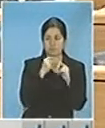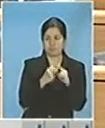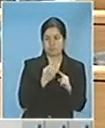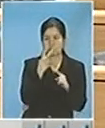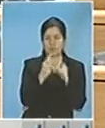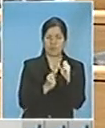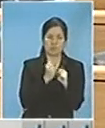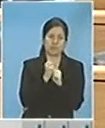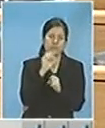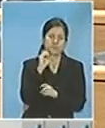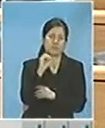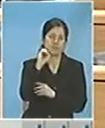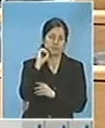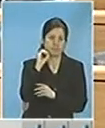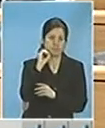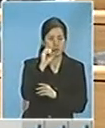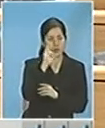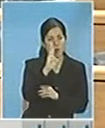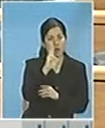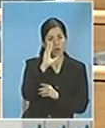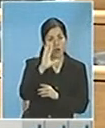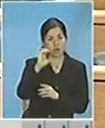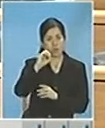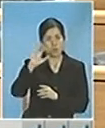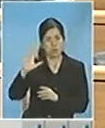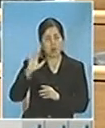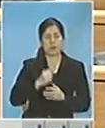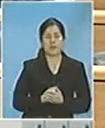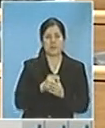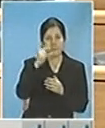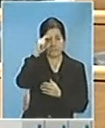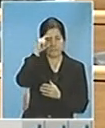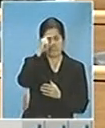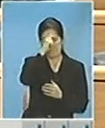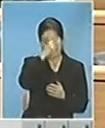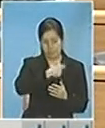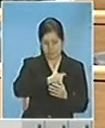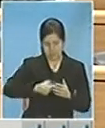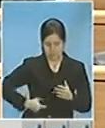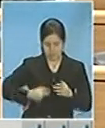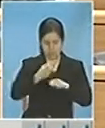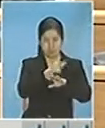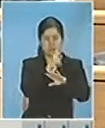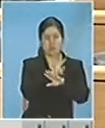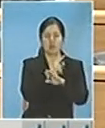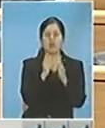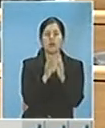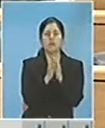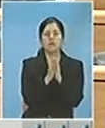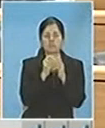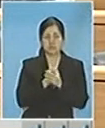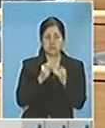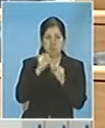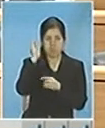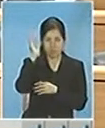2505พระบาทสมเด็จพระเจ้าอยู่หัวได้ทรงเสด็จพระราชดำเนินไปเป็นประธานและทรงร่วมอภิปราย